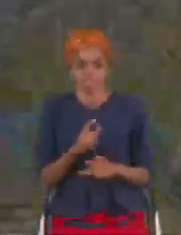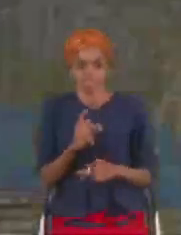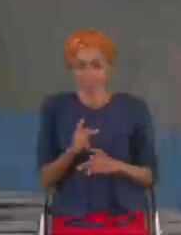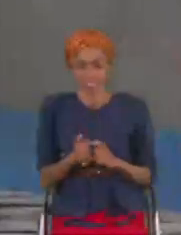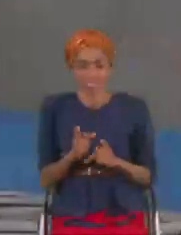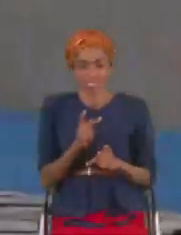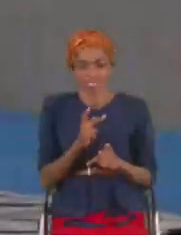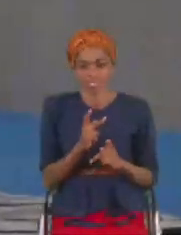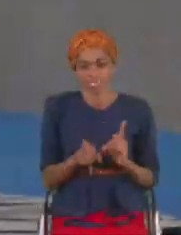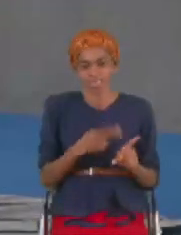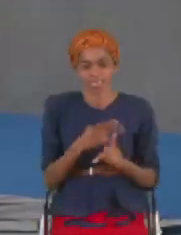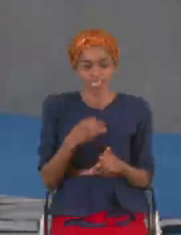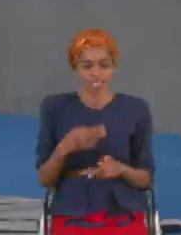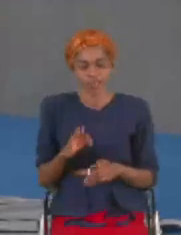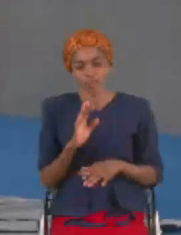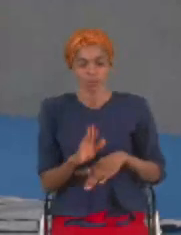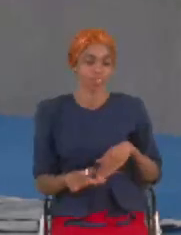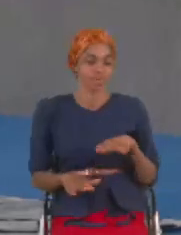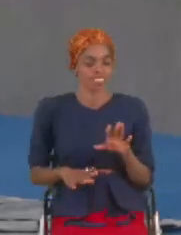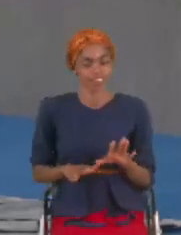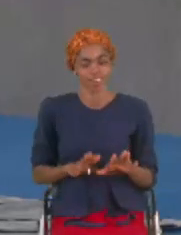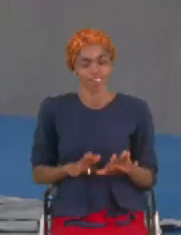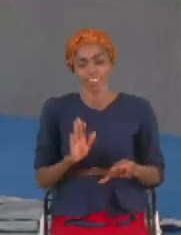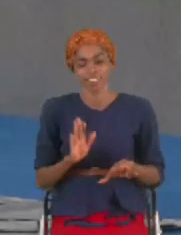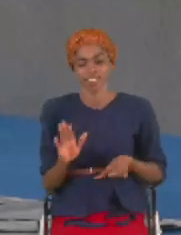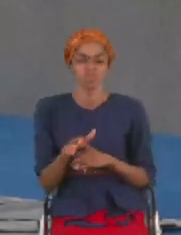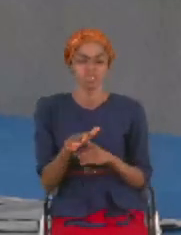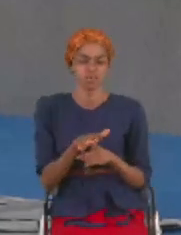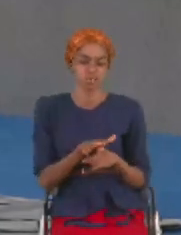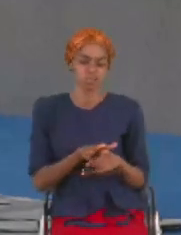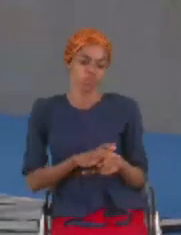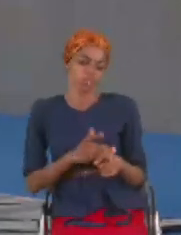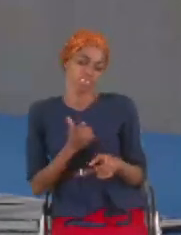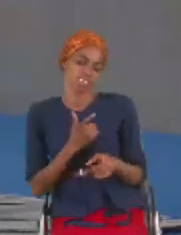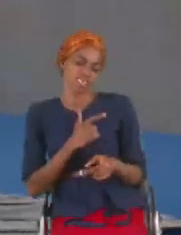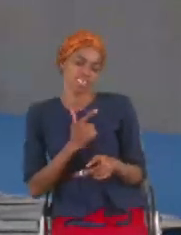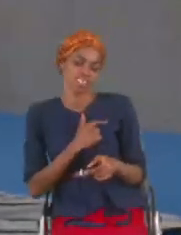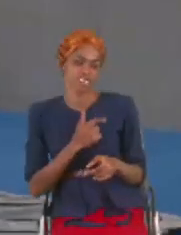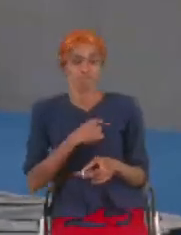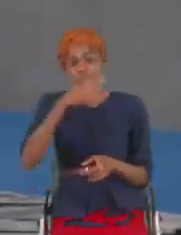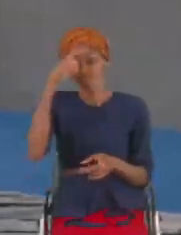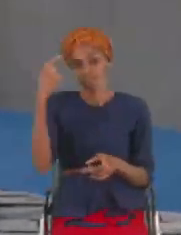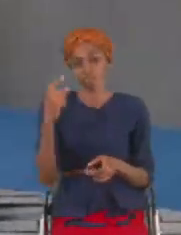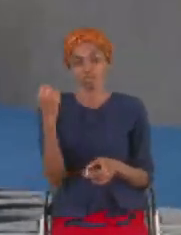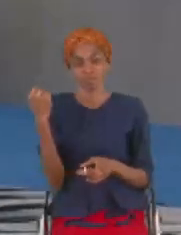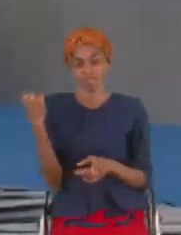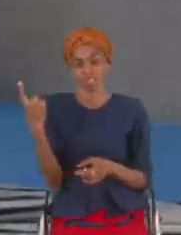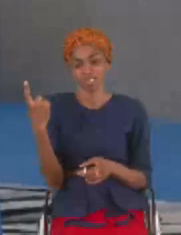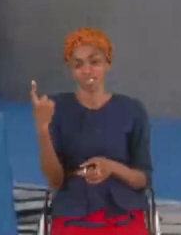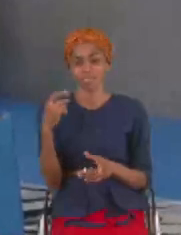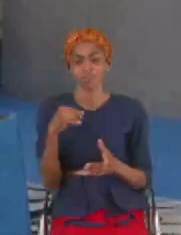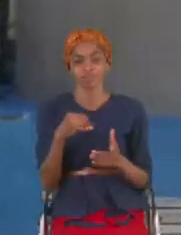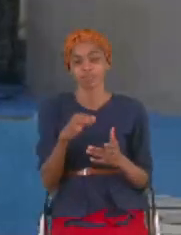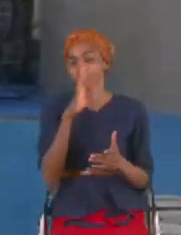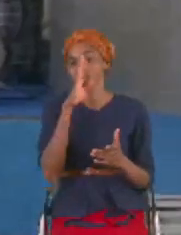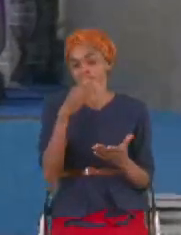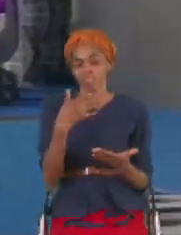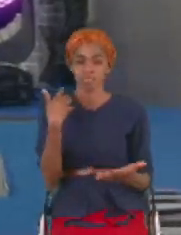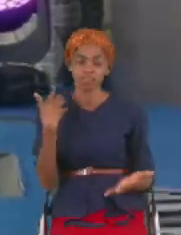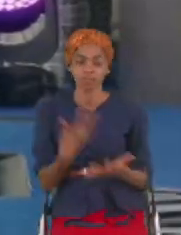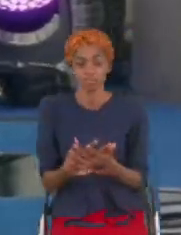ne marche pas seulement en traînant les pas parce que vous comprenez il était en